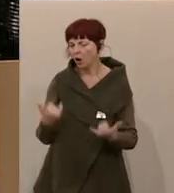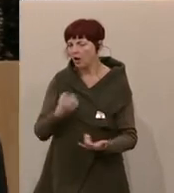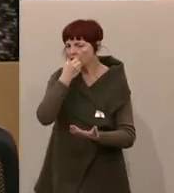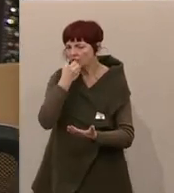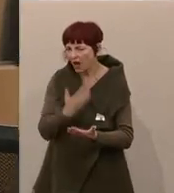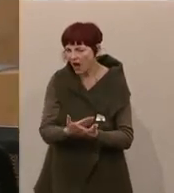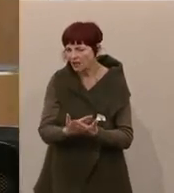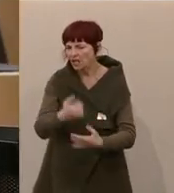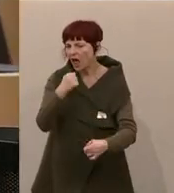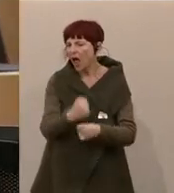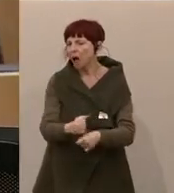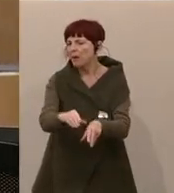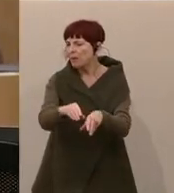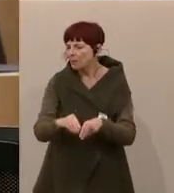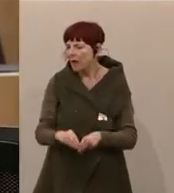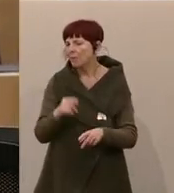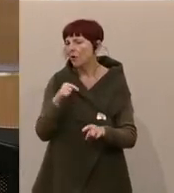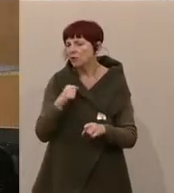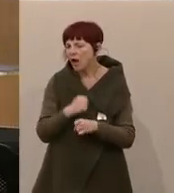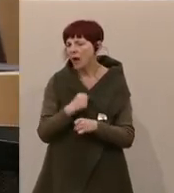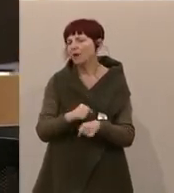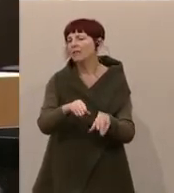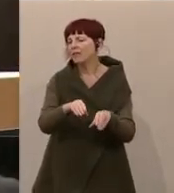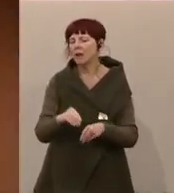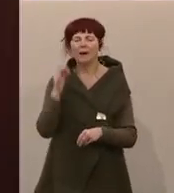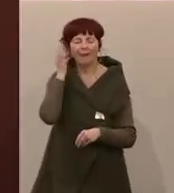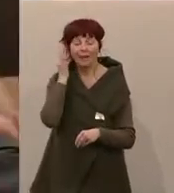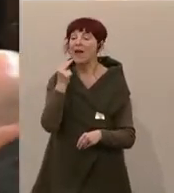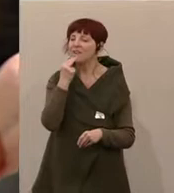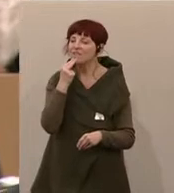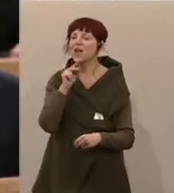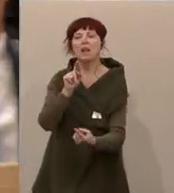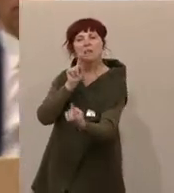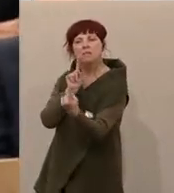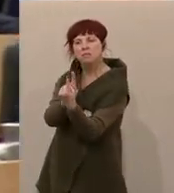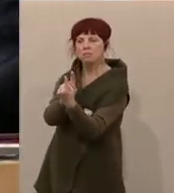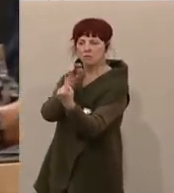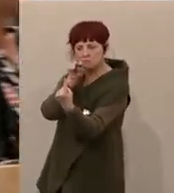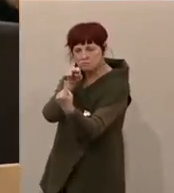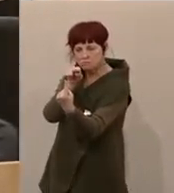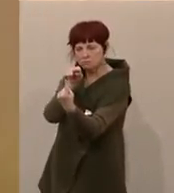die Arbeitnehmerinnen und Arbeitnehmer. Und das möchte ich dir ins Gesicht sagen, lieber August. Das möchte ich dir in die Augen sagen.